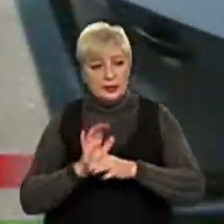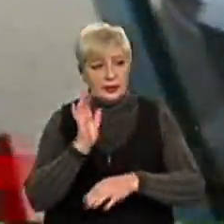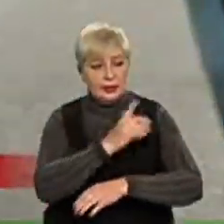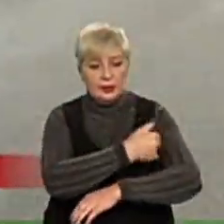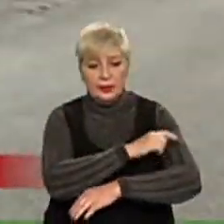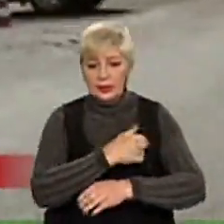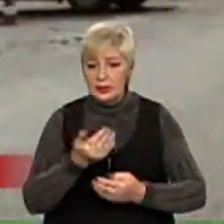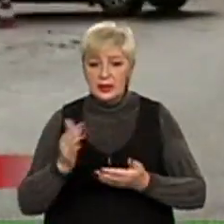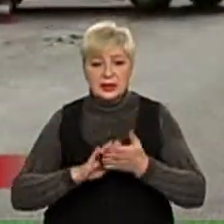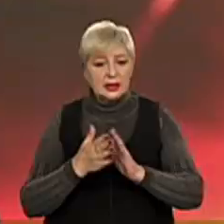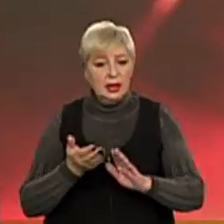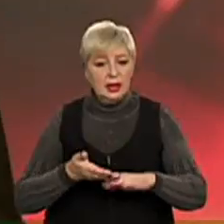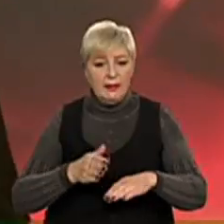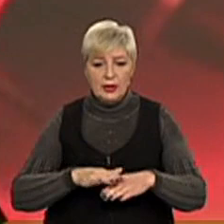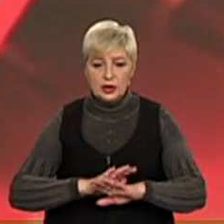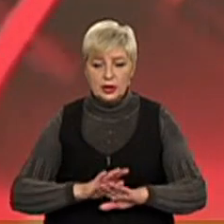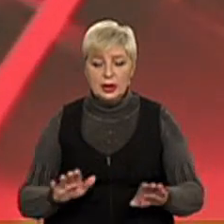неважкий.